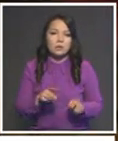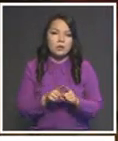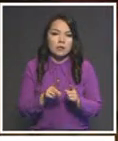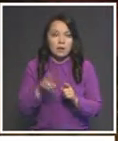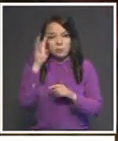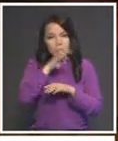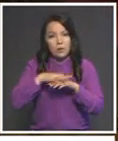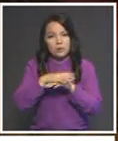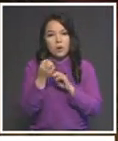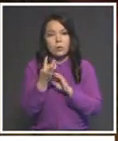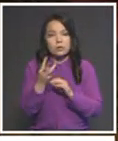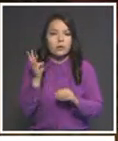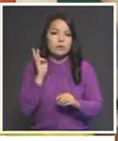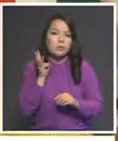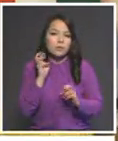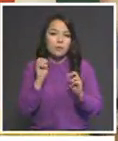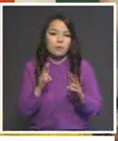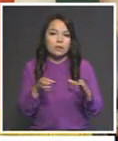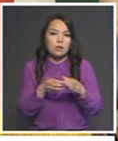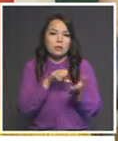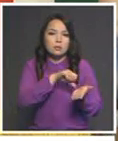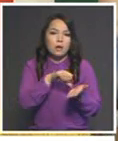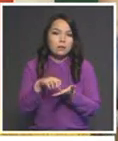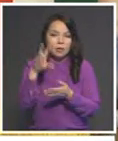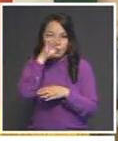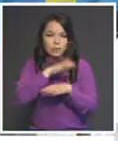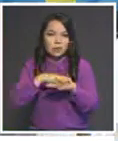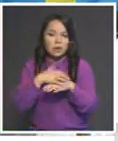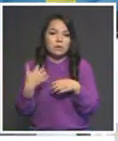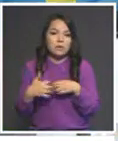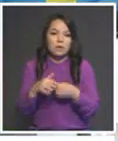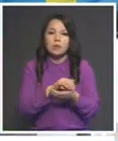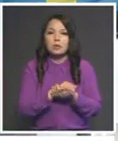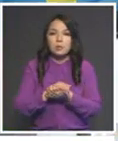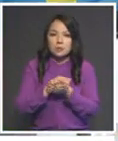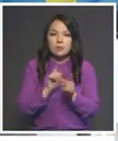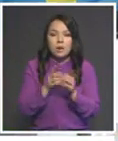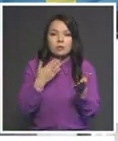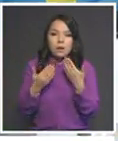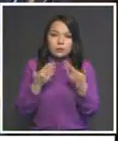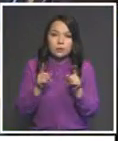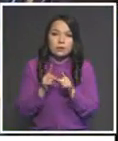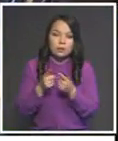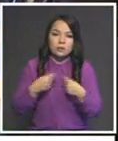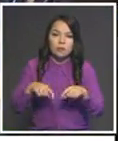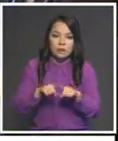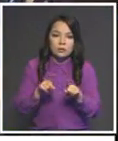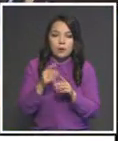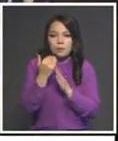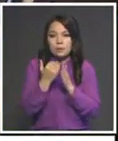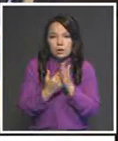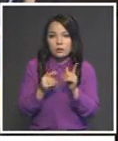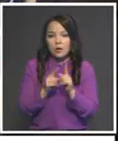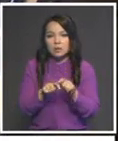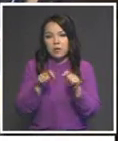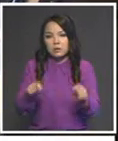13 дипломаты келді. Олар еліміздің жастармен мемлекеттер арасындағы ынтымақтастықты талқылап, білім саласындағы бағдарламаларды сөз